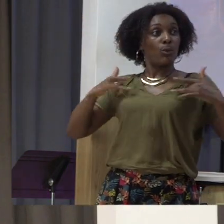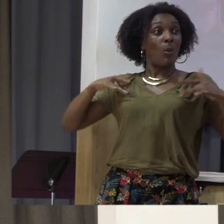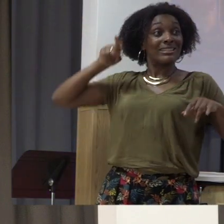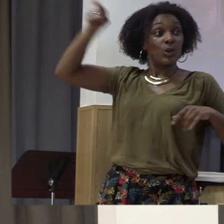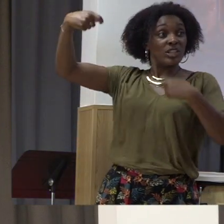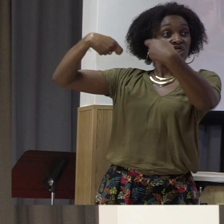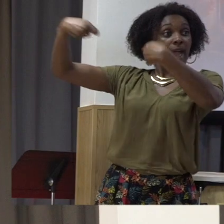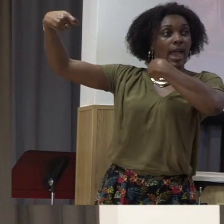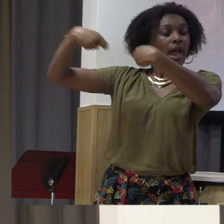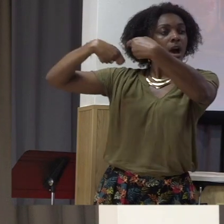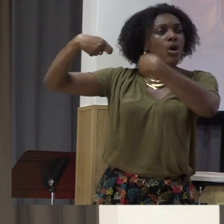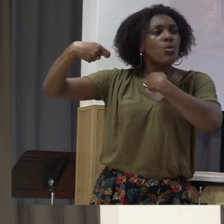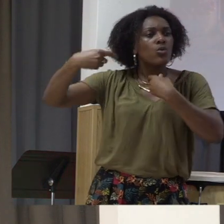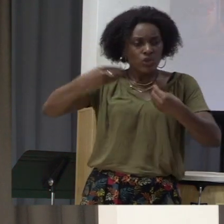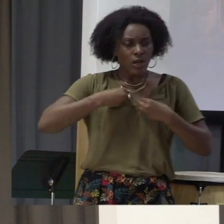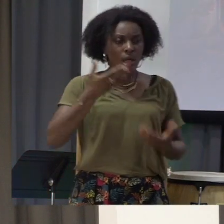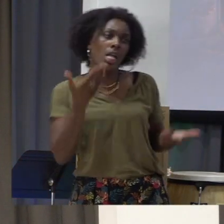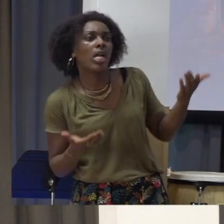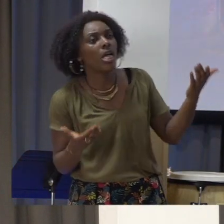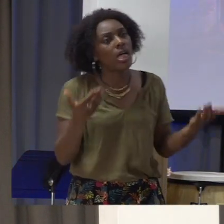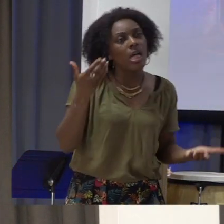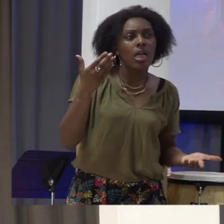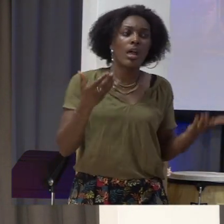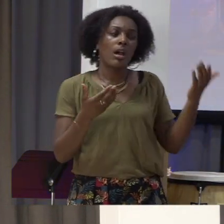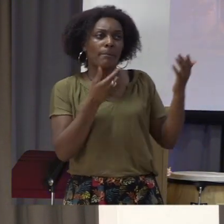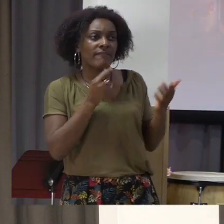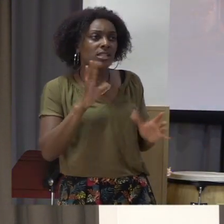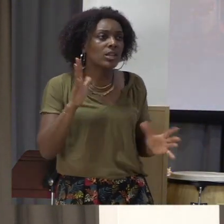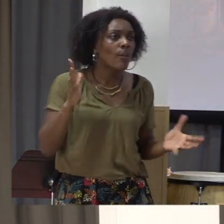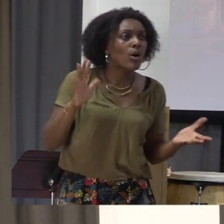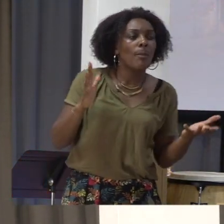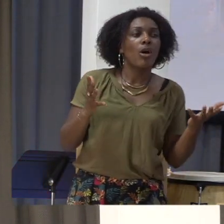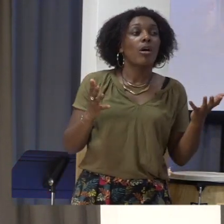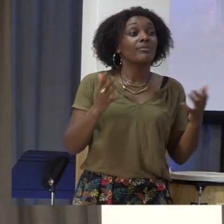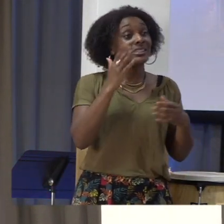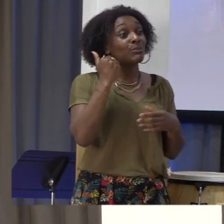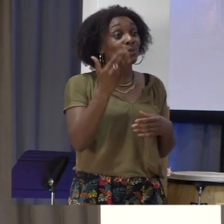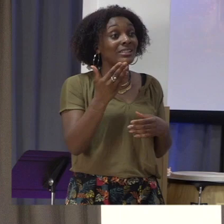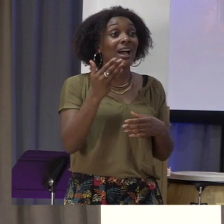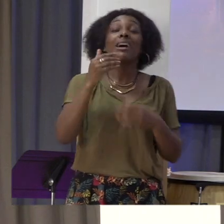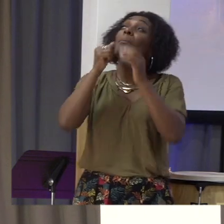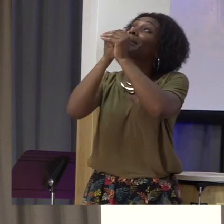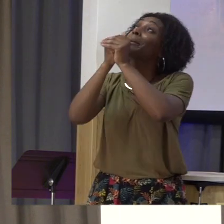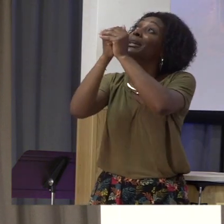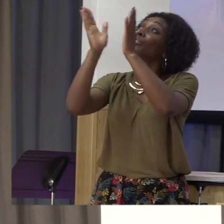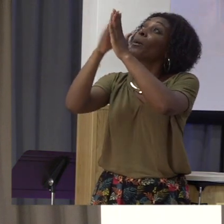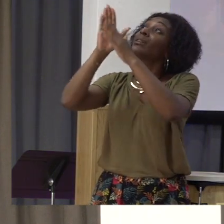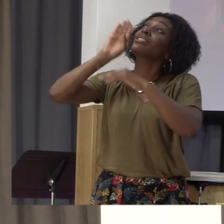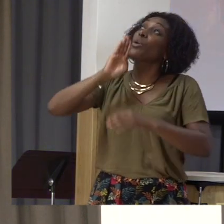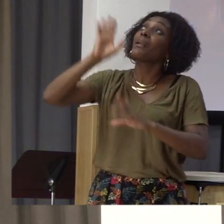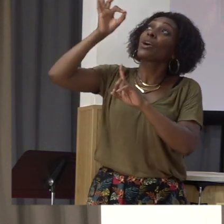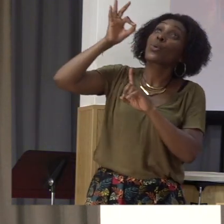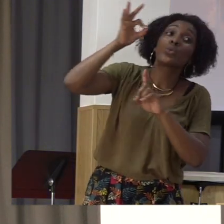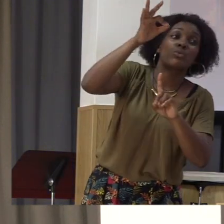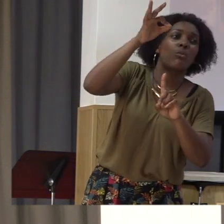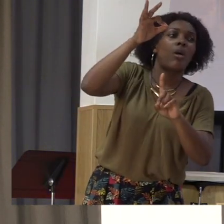forme d'instabilité en nous. C'est pour cela que cette prière-là n'est pas souvent faite. Quand nous